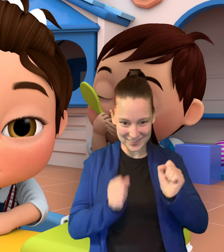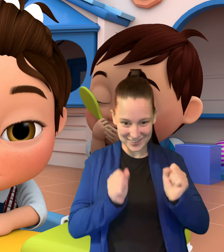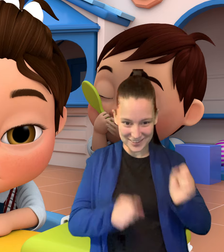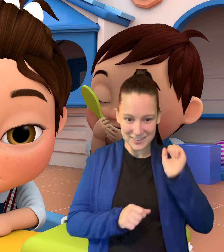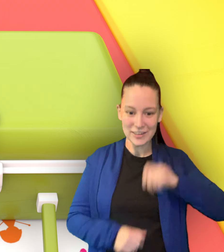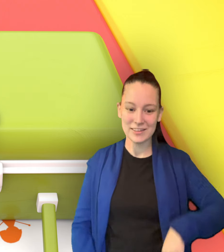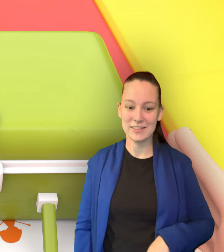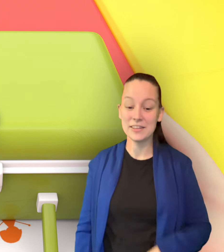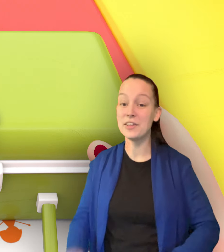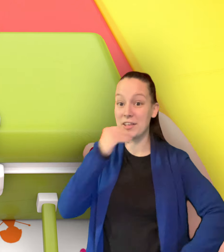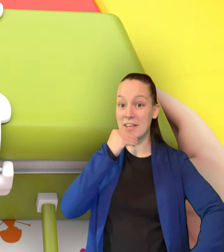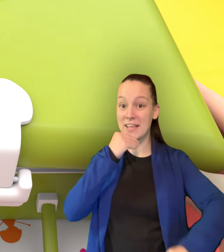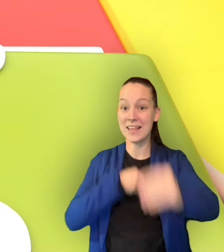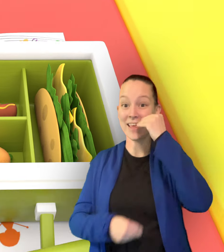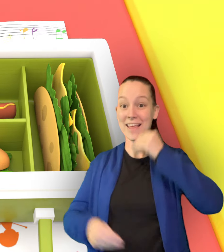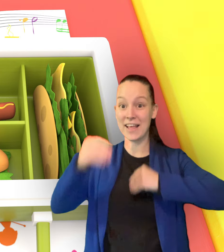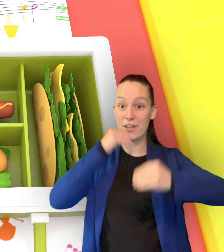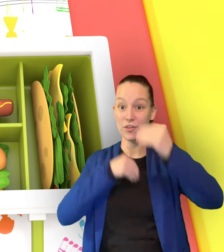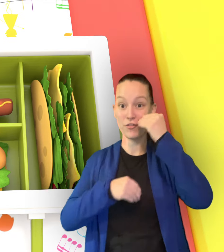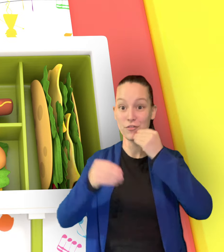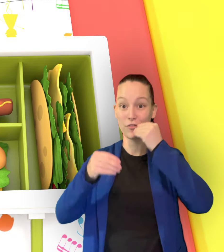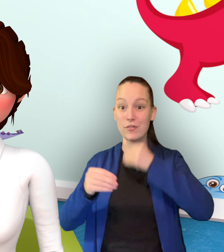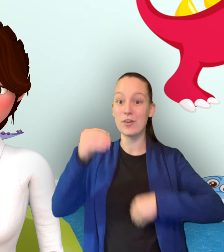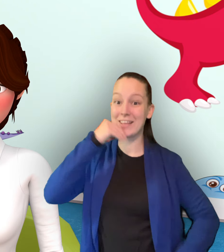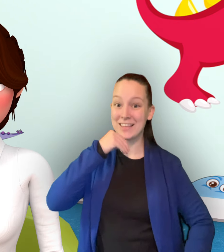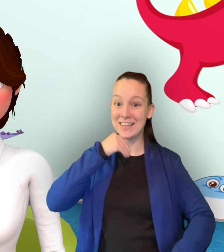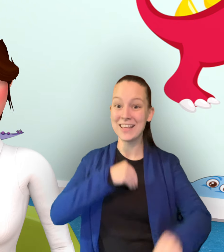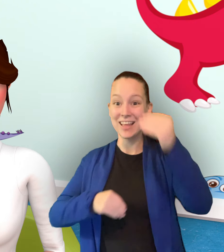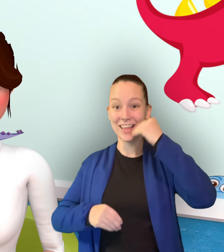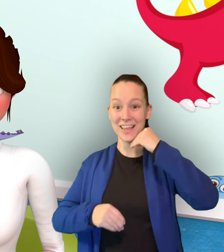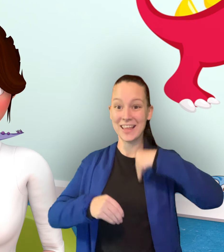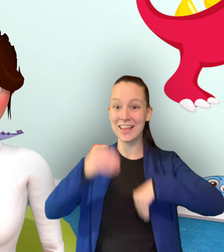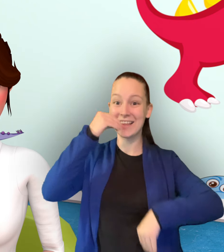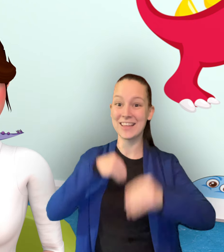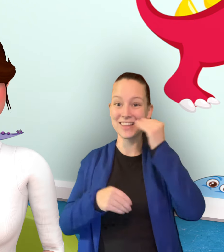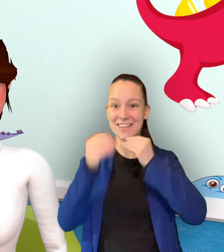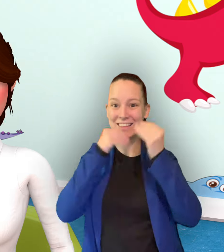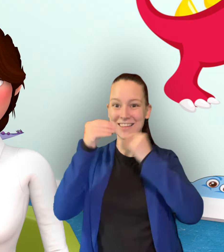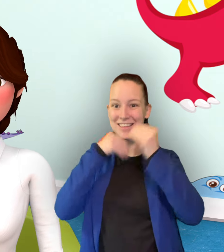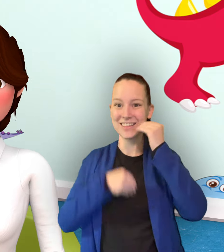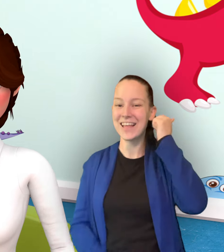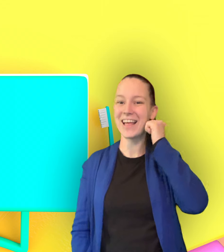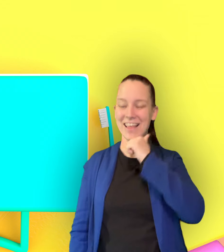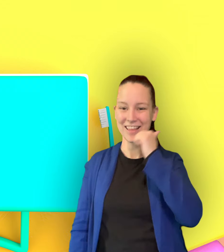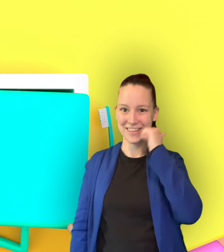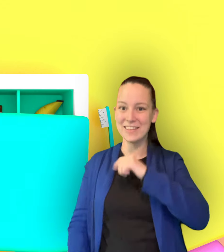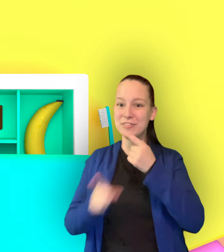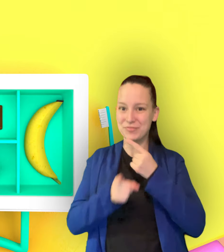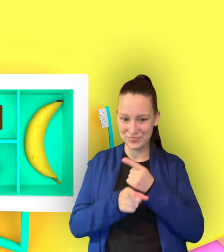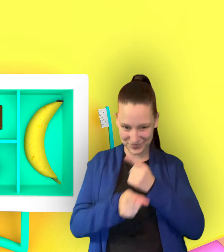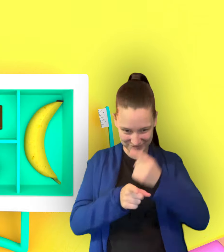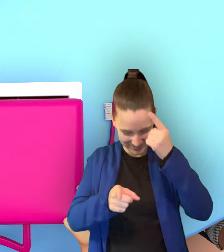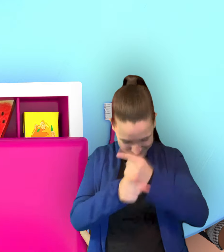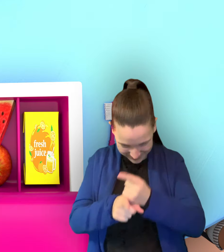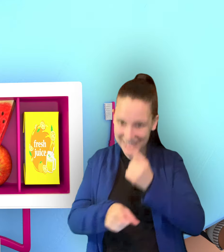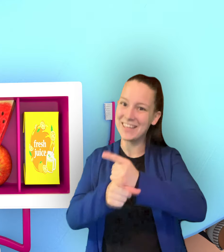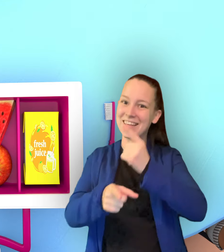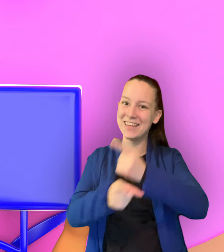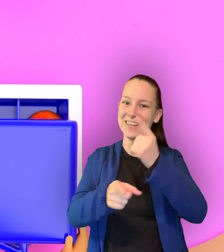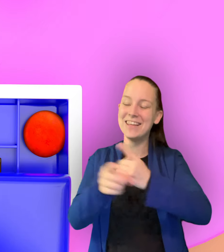ね飯を食べて毎日ねちゃんとちゃんと